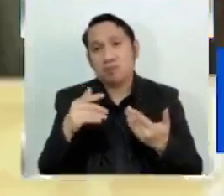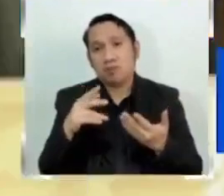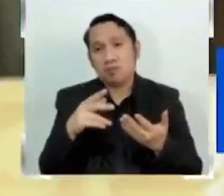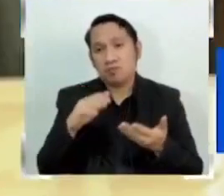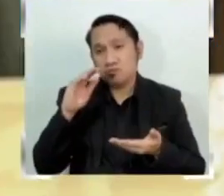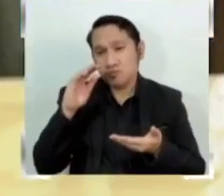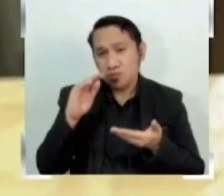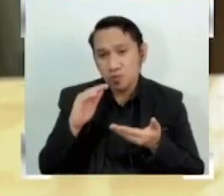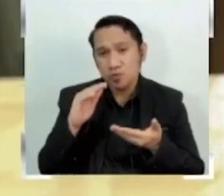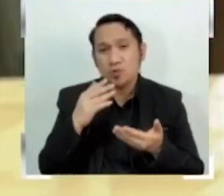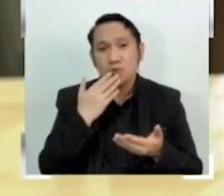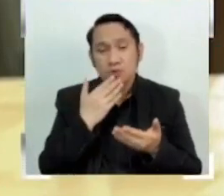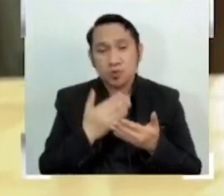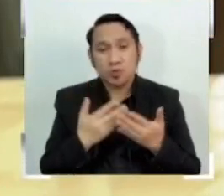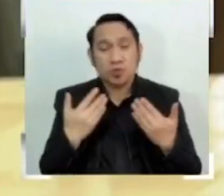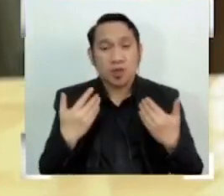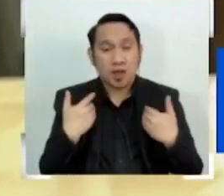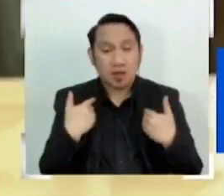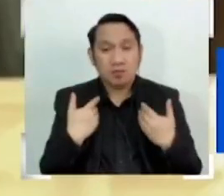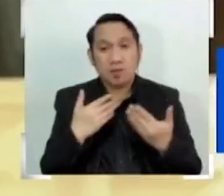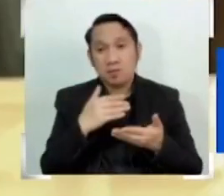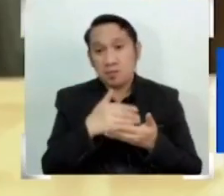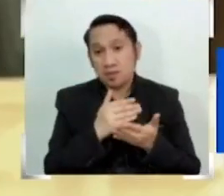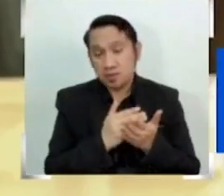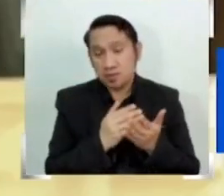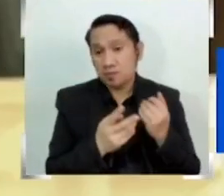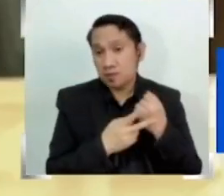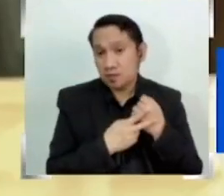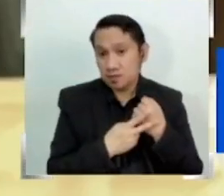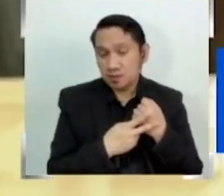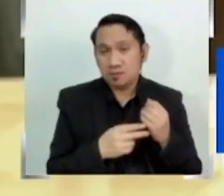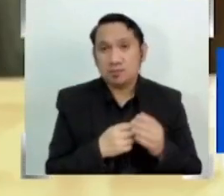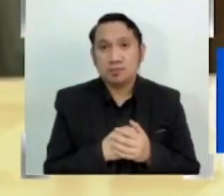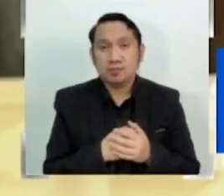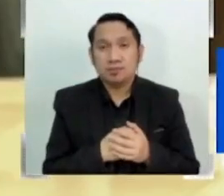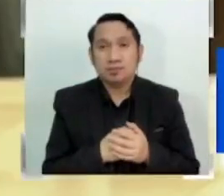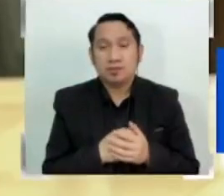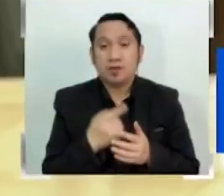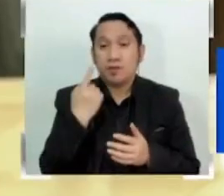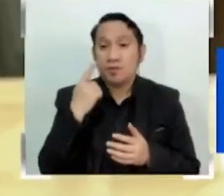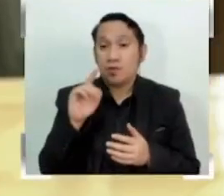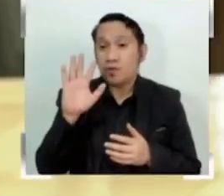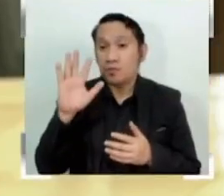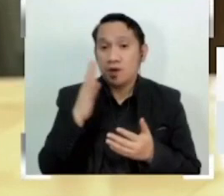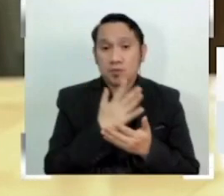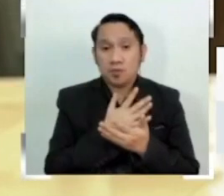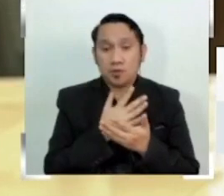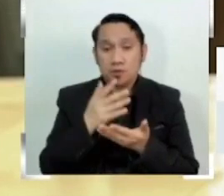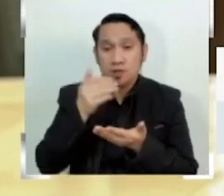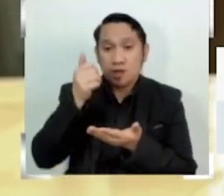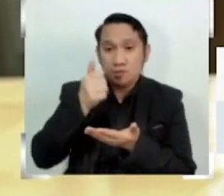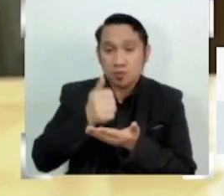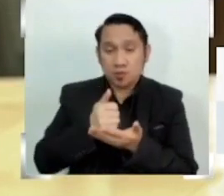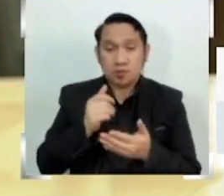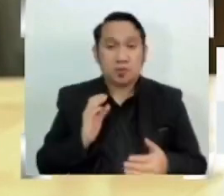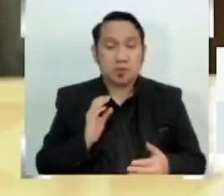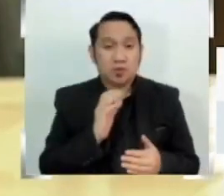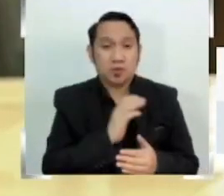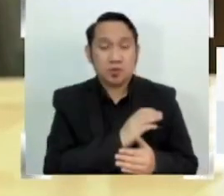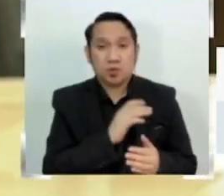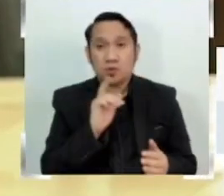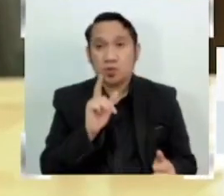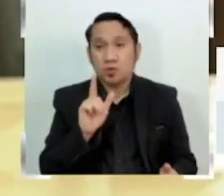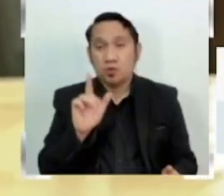reserves. Pangako ni House Speaker Martin Romualdez, sa loob lang ng 5 linggo ay aaprubahan ng Kamara ang panukalang 2024